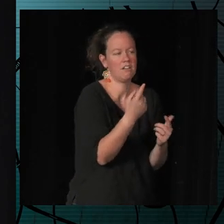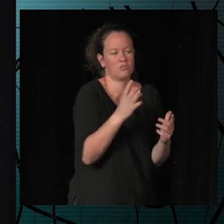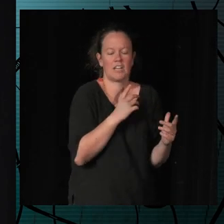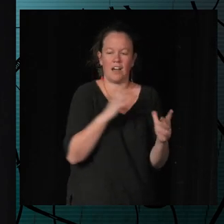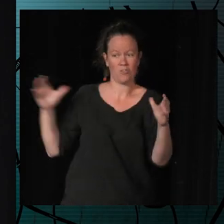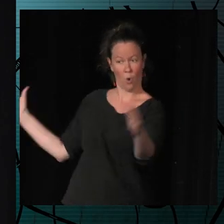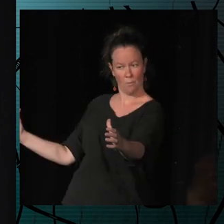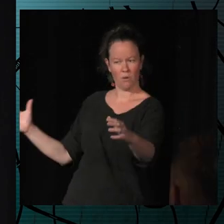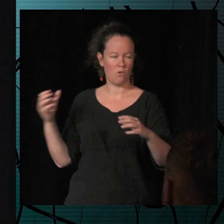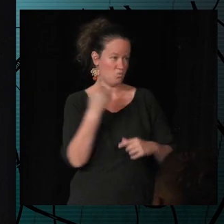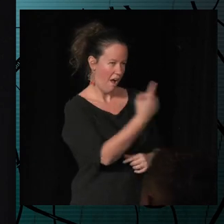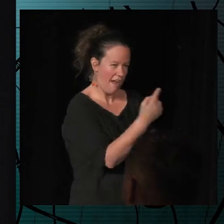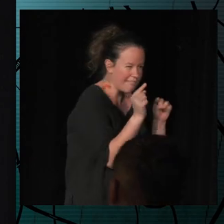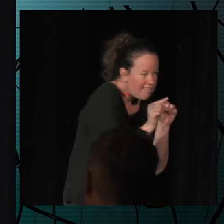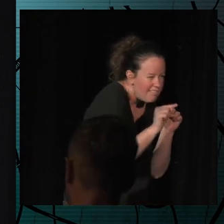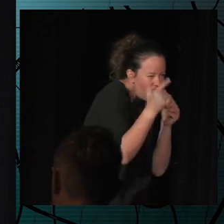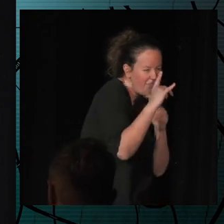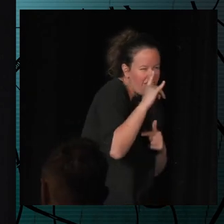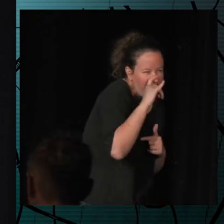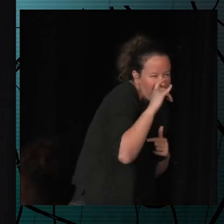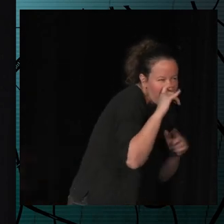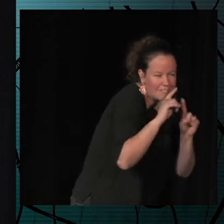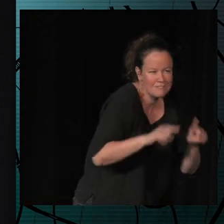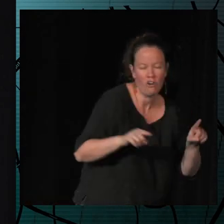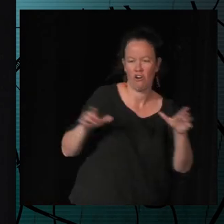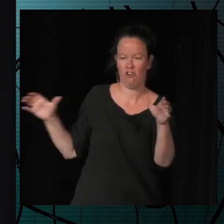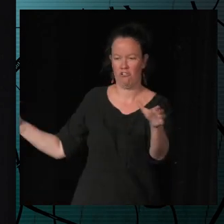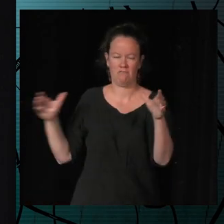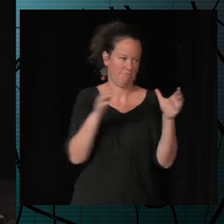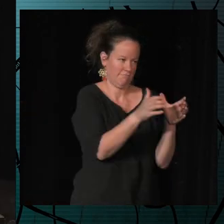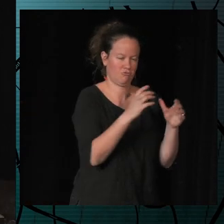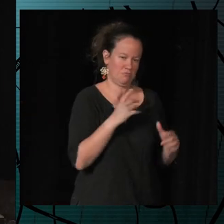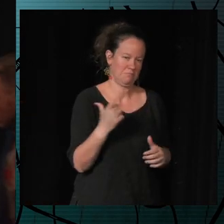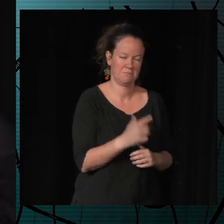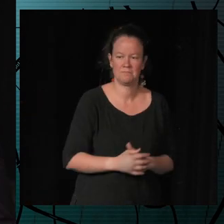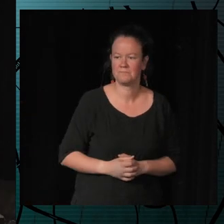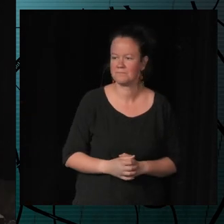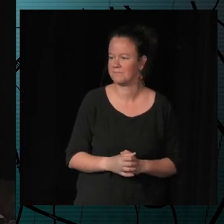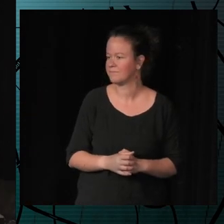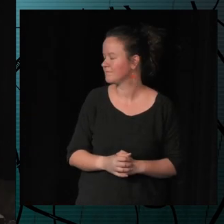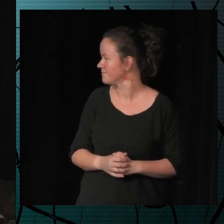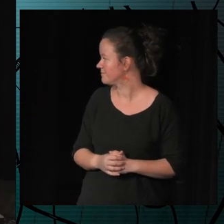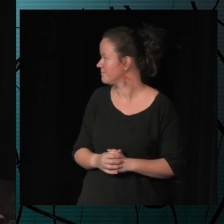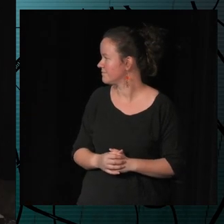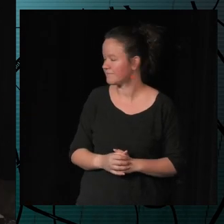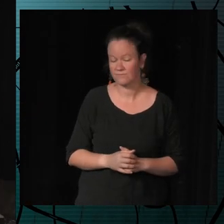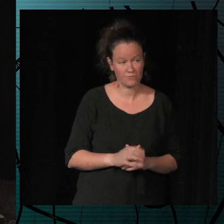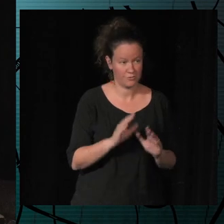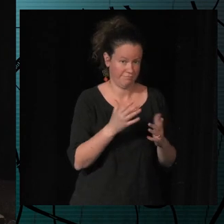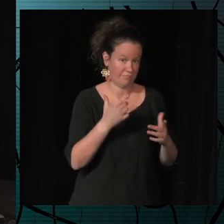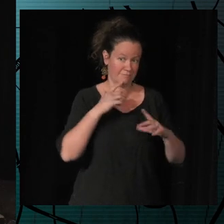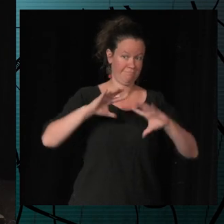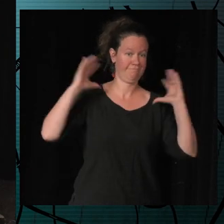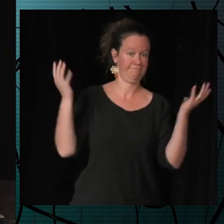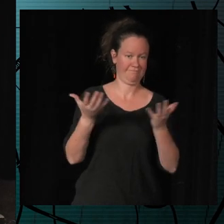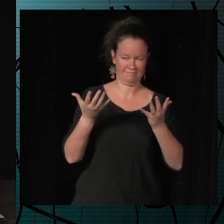d'un d'un d'une carnation de de du monstre en fait en face de soi en détail pour continuer sur cette problématique du monstre